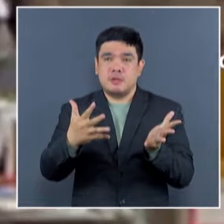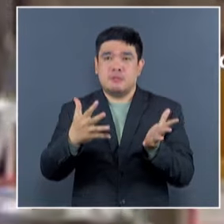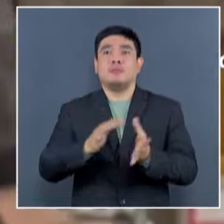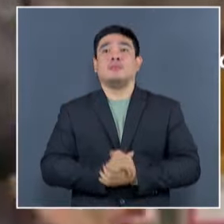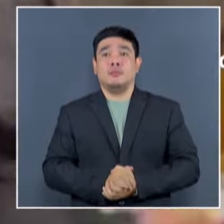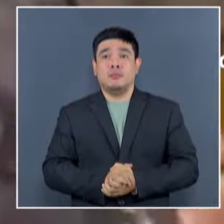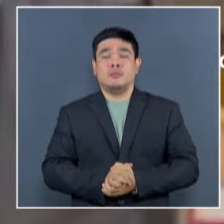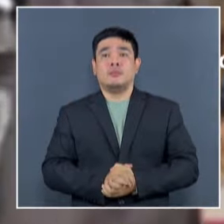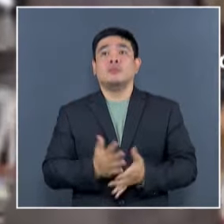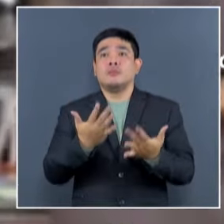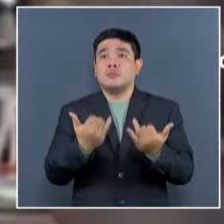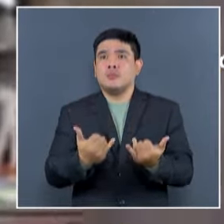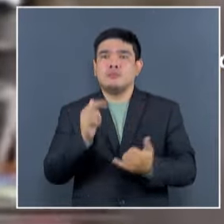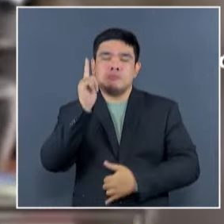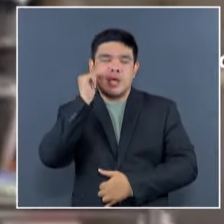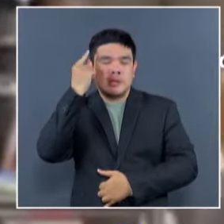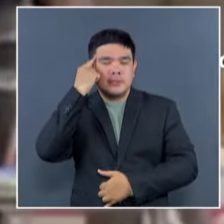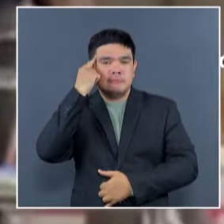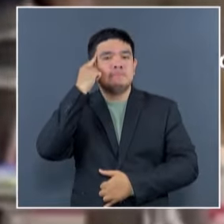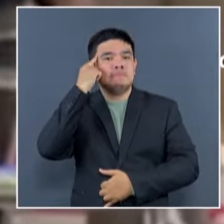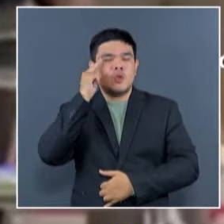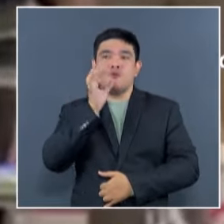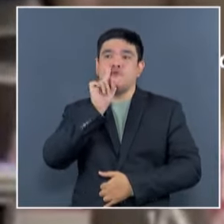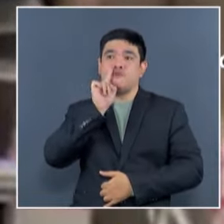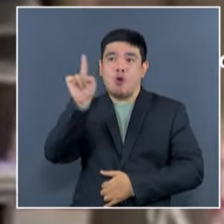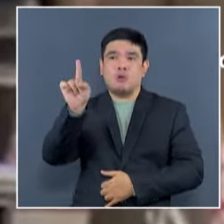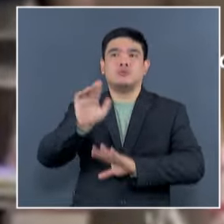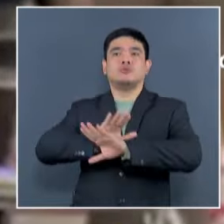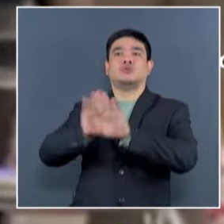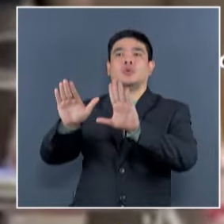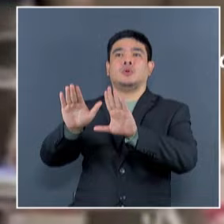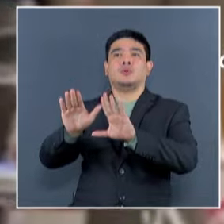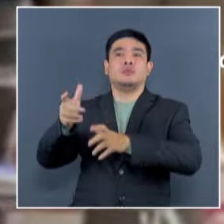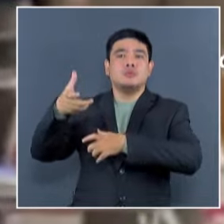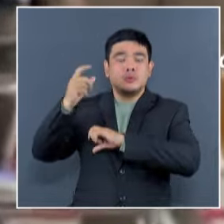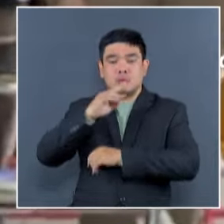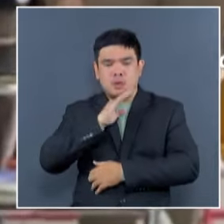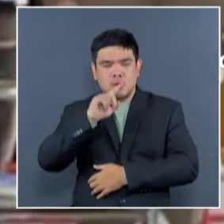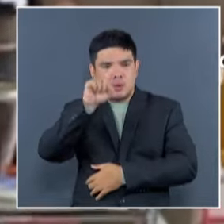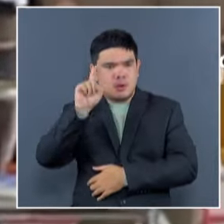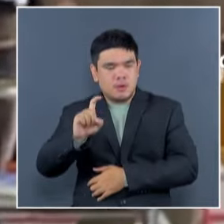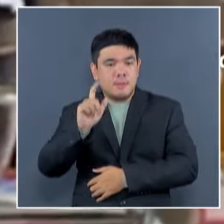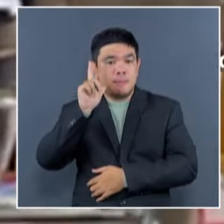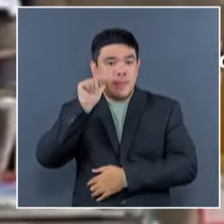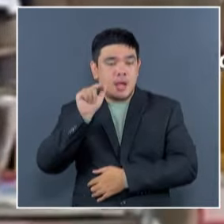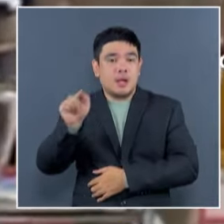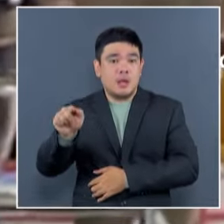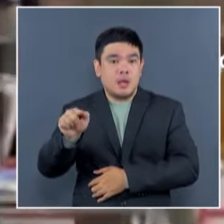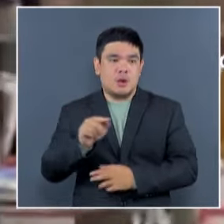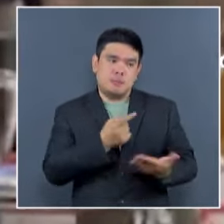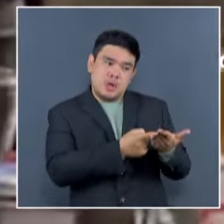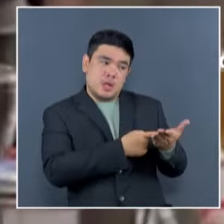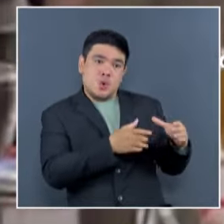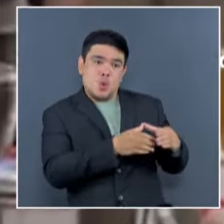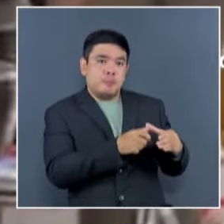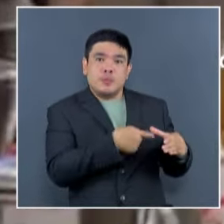มิดทางเพศทำให้คุณแม่ตัดสินใจถอนฟ้องก็เลยถามคุณแม่ต่อว่าเอ้าคุณแม่แล้วทีมที่ปรึกษ